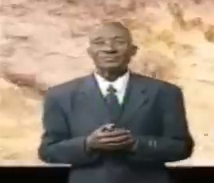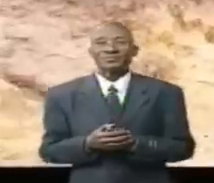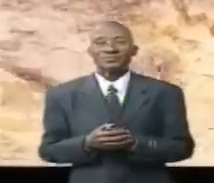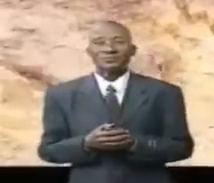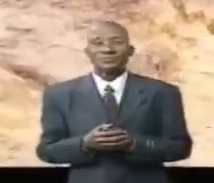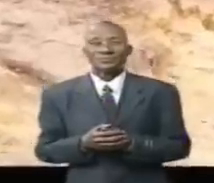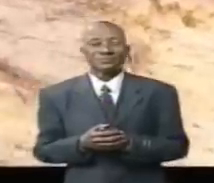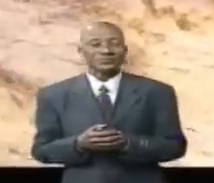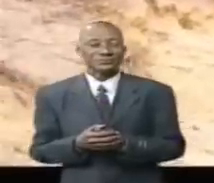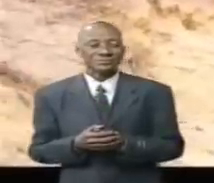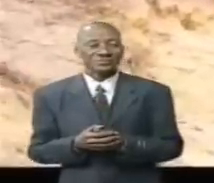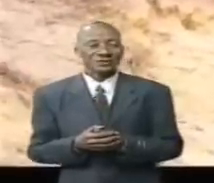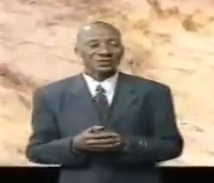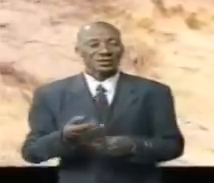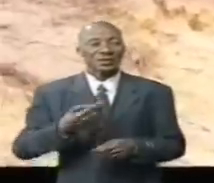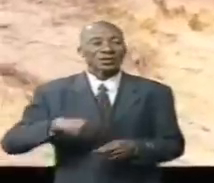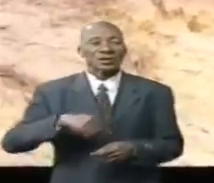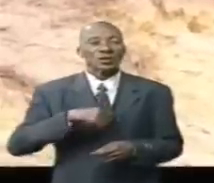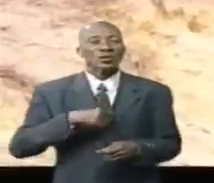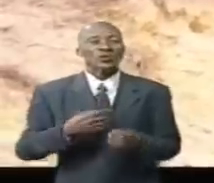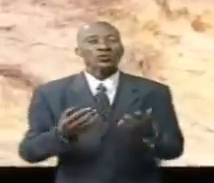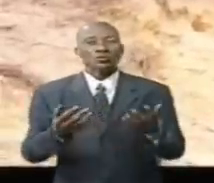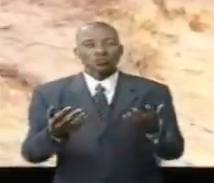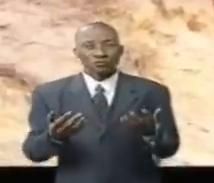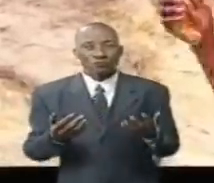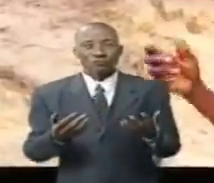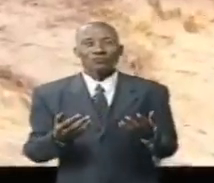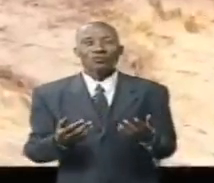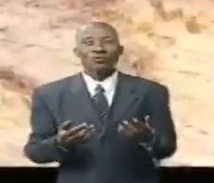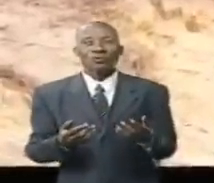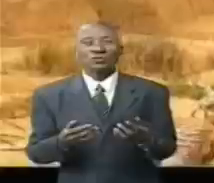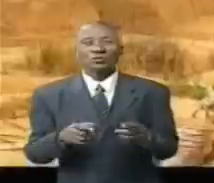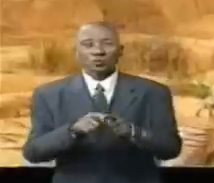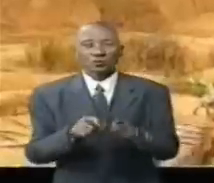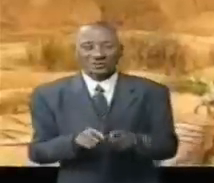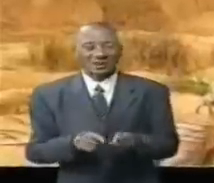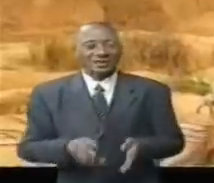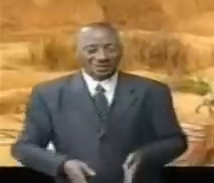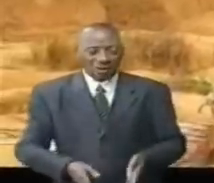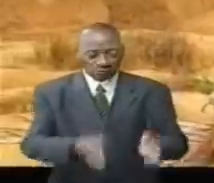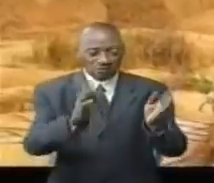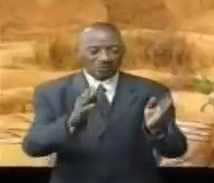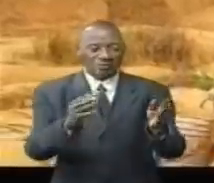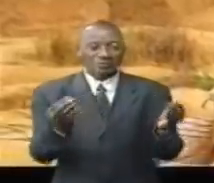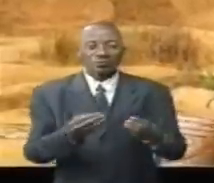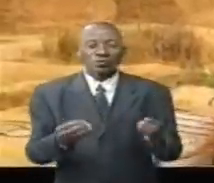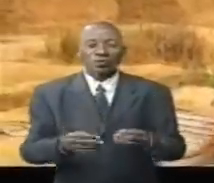Nous voulons aussi des routes. Nous parcourons de grandes distances à pied.